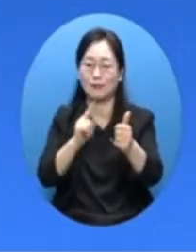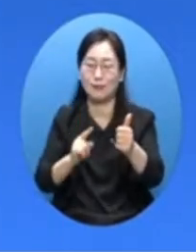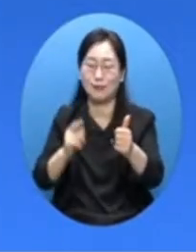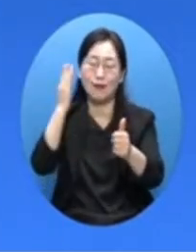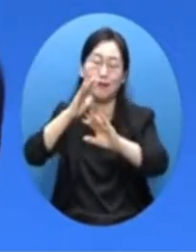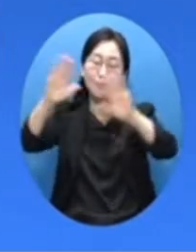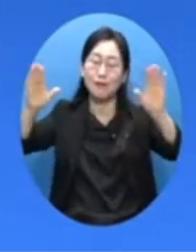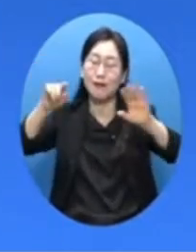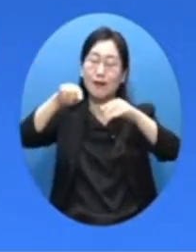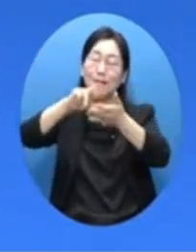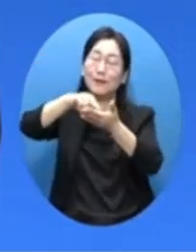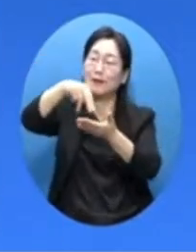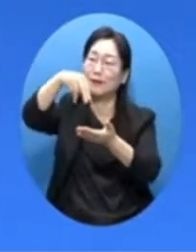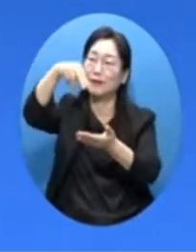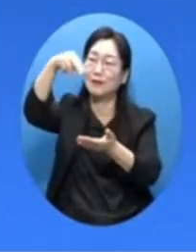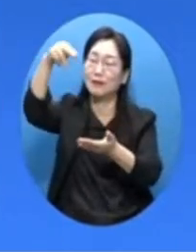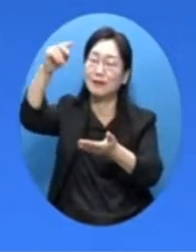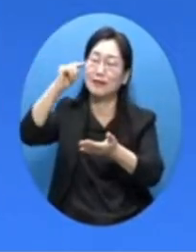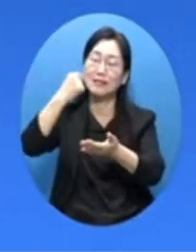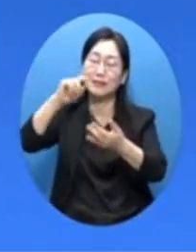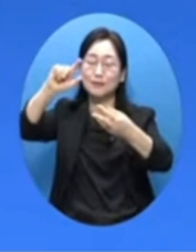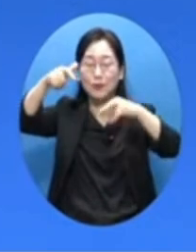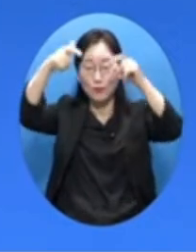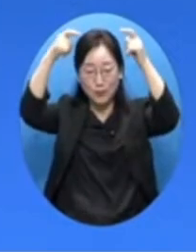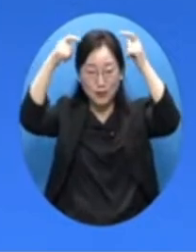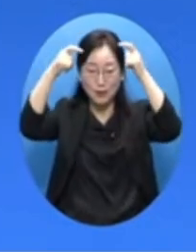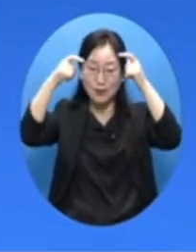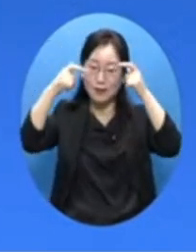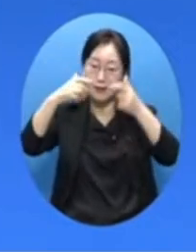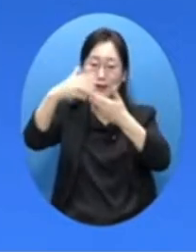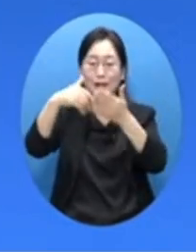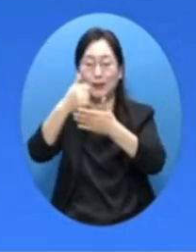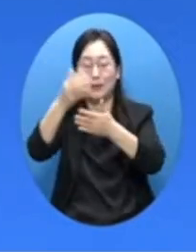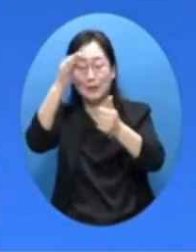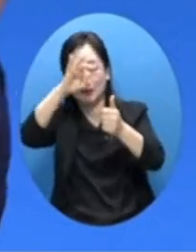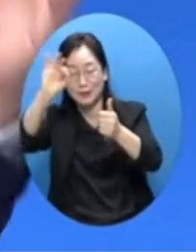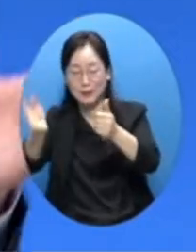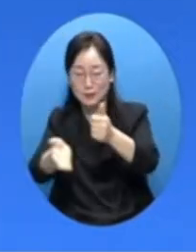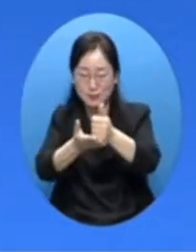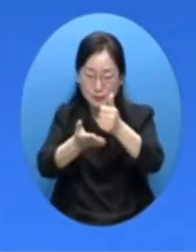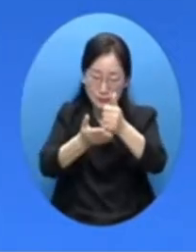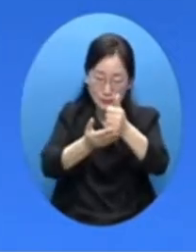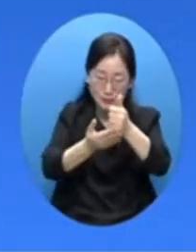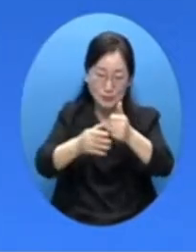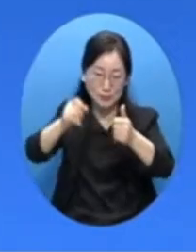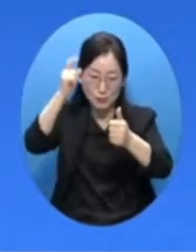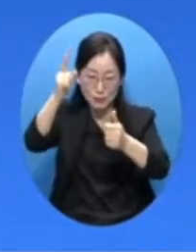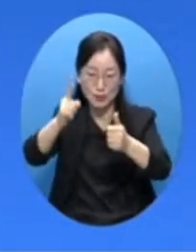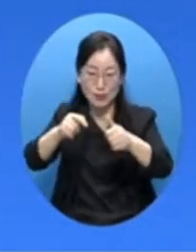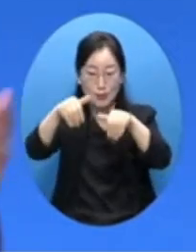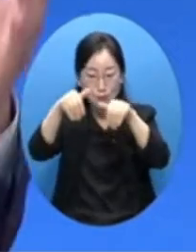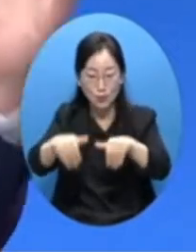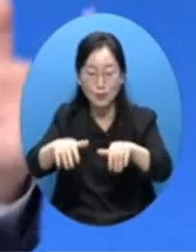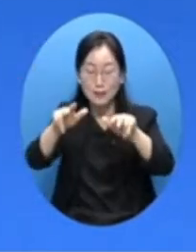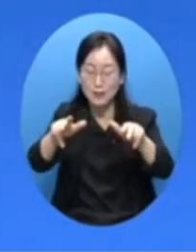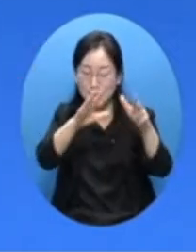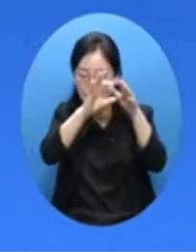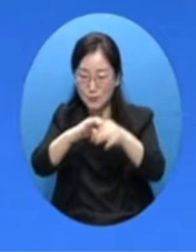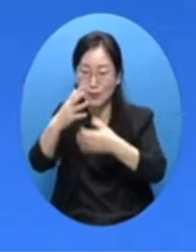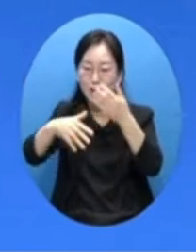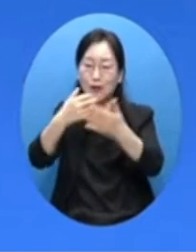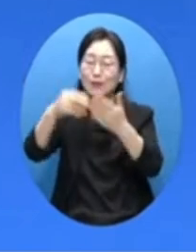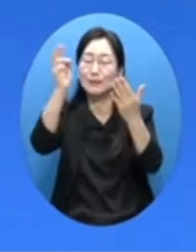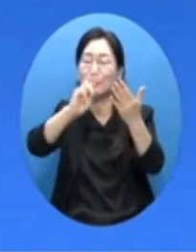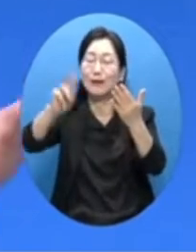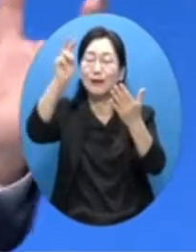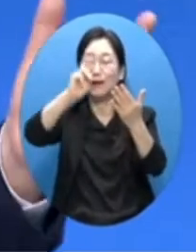하늘나라에 올라가서 금멸류관을 쓰고 하나님 앞에 인정받고 칭찬받는 귀대한 종으로 지금도 주님을 찬양하며 하나님 보좌 옆에